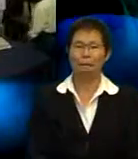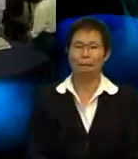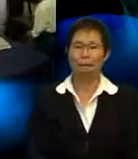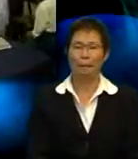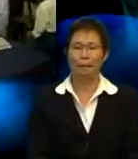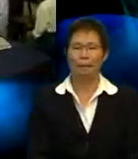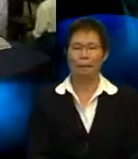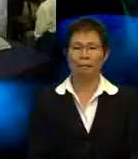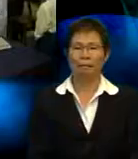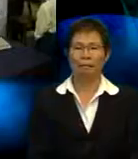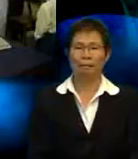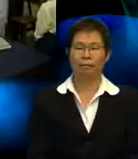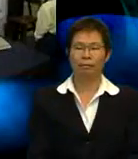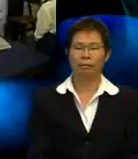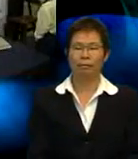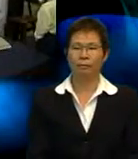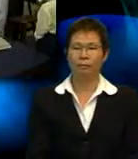Okay.